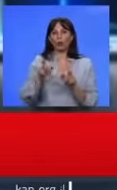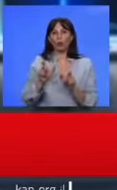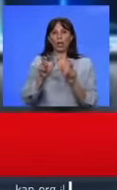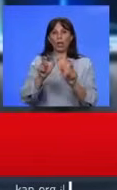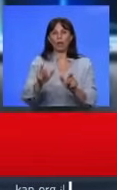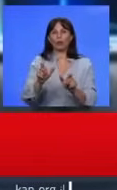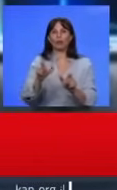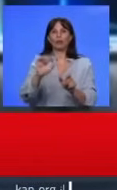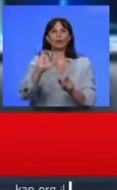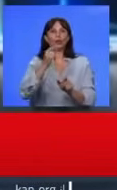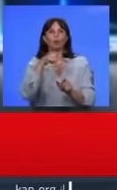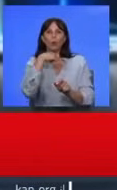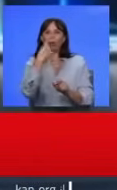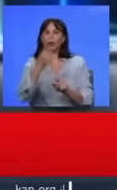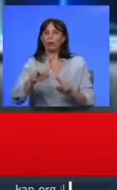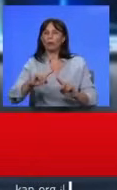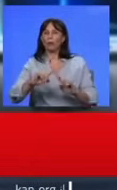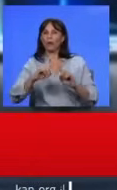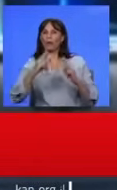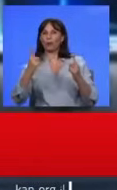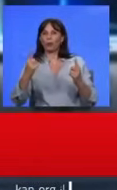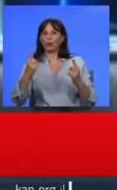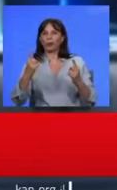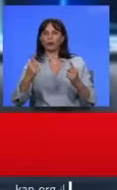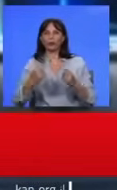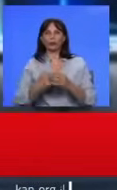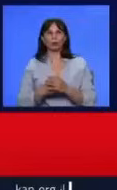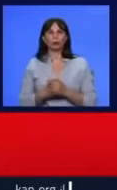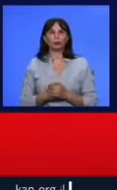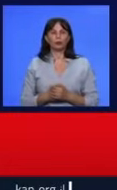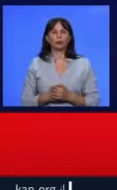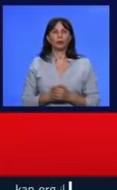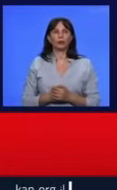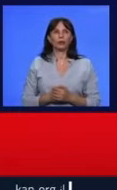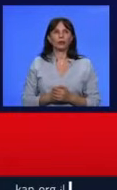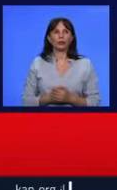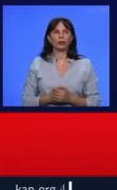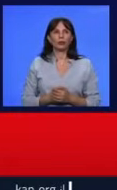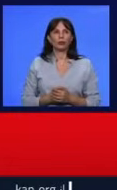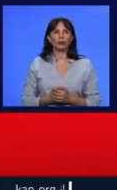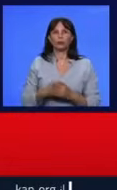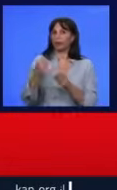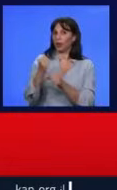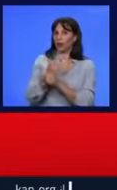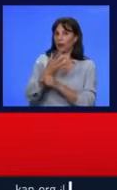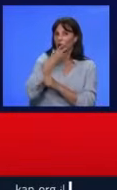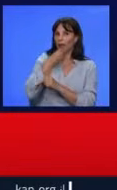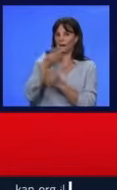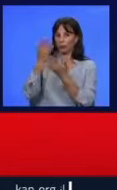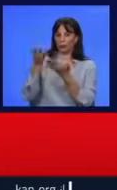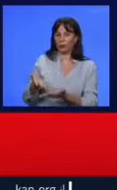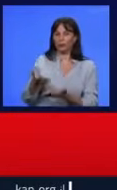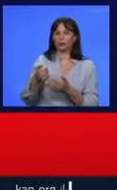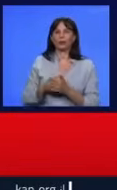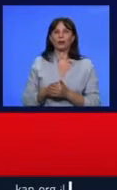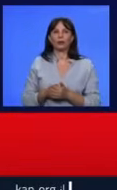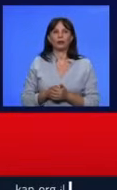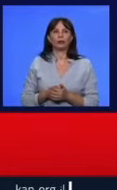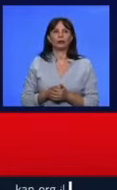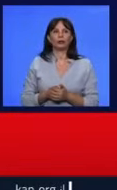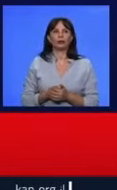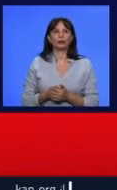היו טוענים אחרת? טוב. טוב, עורכת הדין עסקה בינה. כן. עבודה יפה. כן. בגדול,